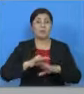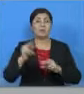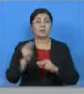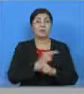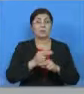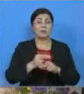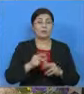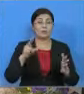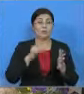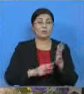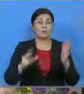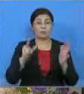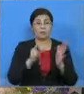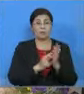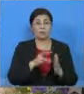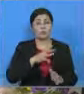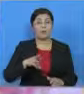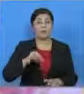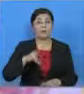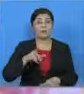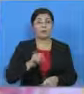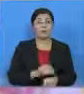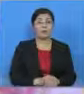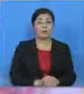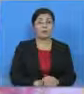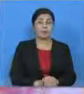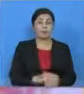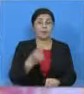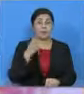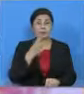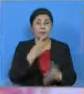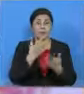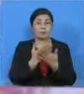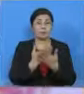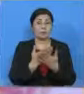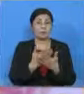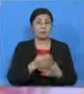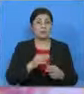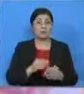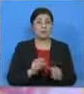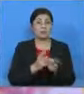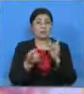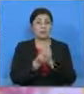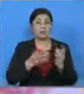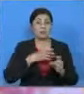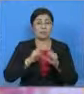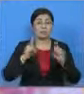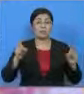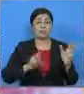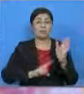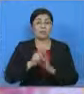сумму 88 миллионов тенге. На глазах преобразуется наша школа, и к началу учебного